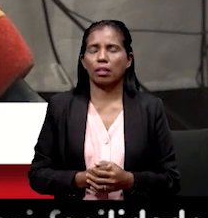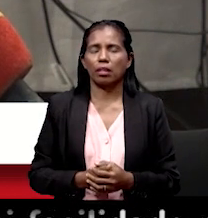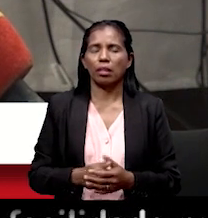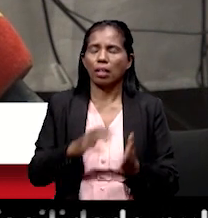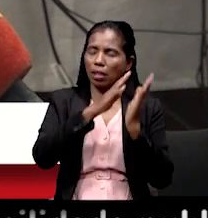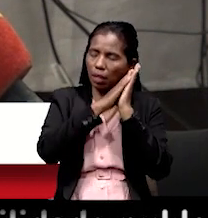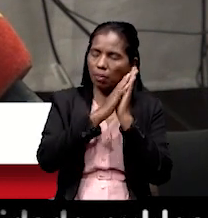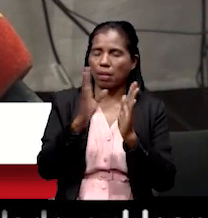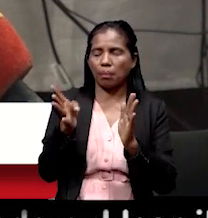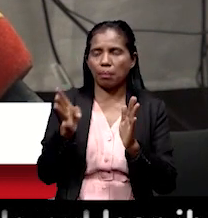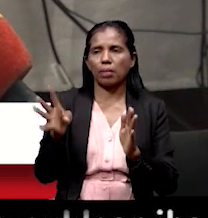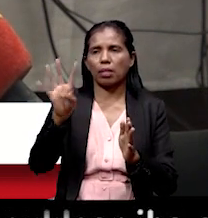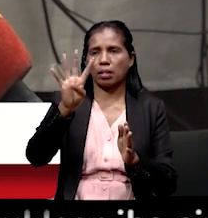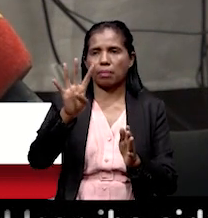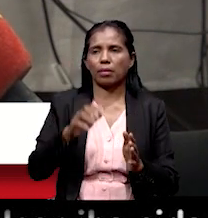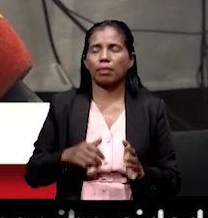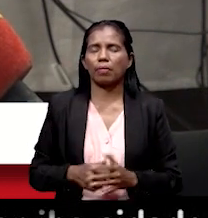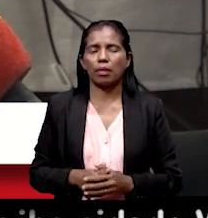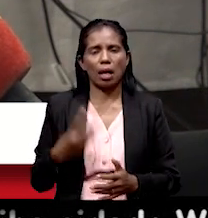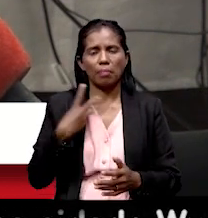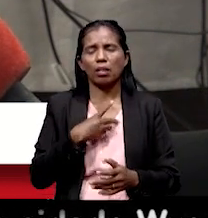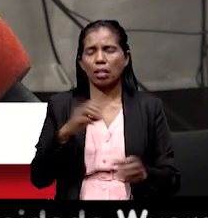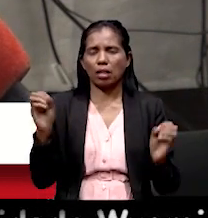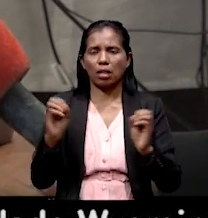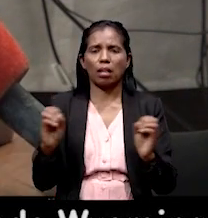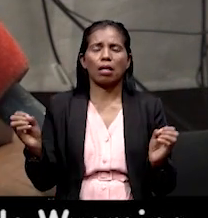at suficiente la suficiente abel yang kata suficiente. Tamba ita niya